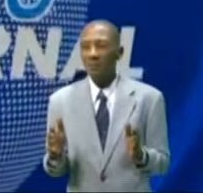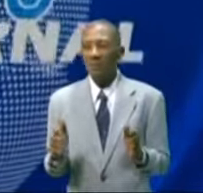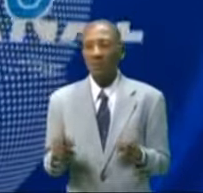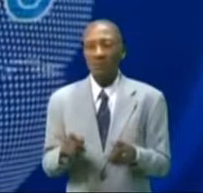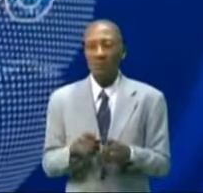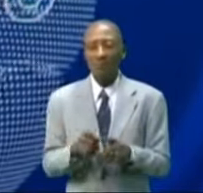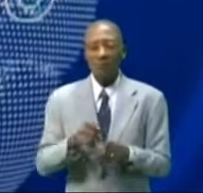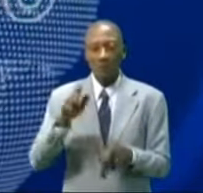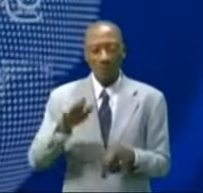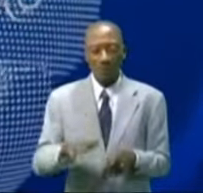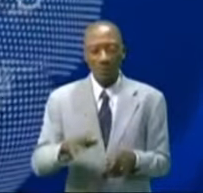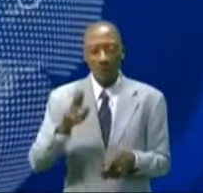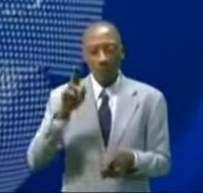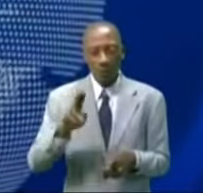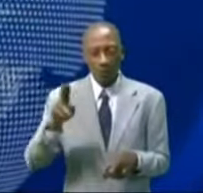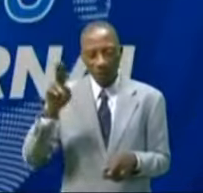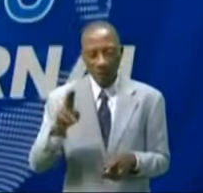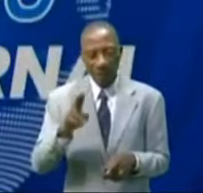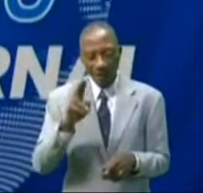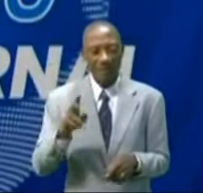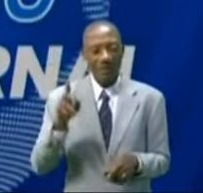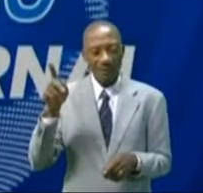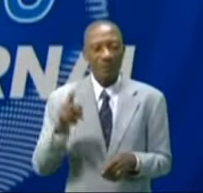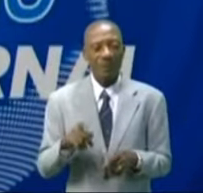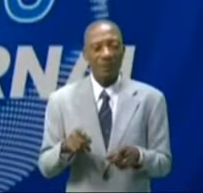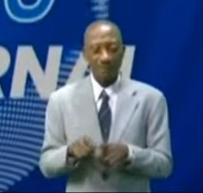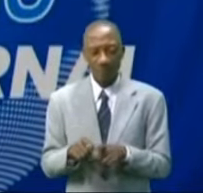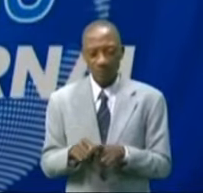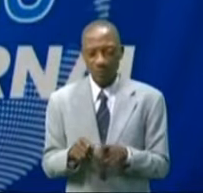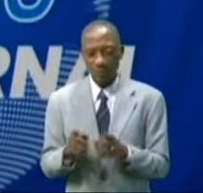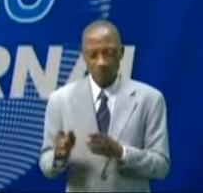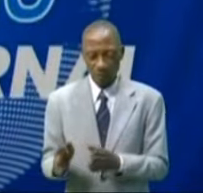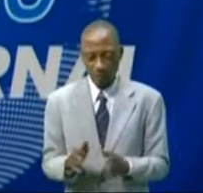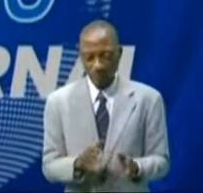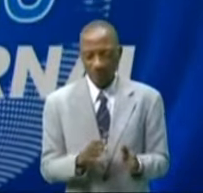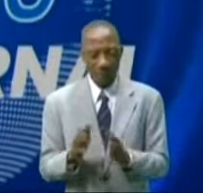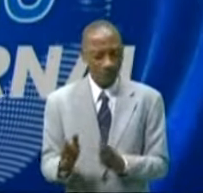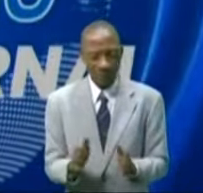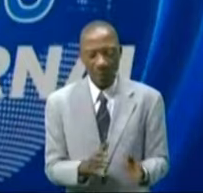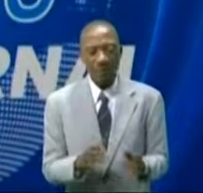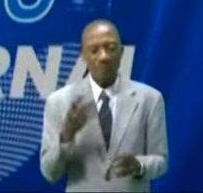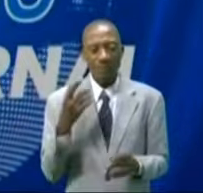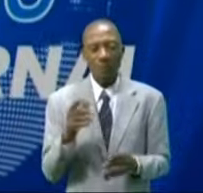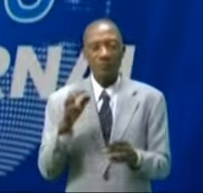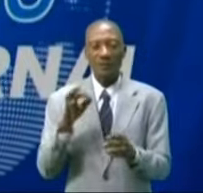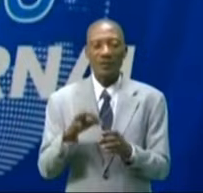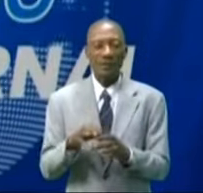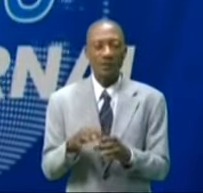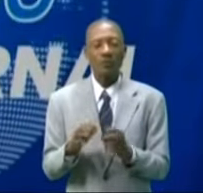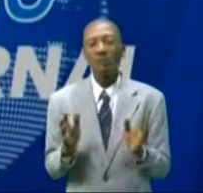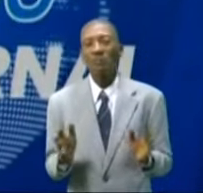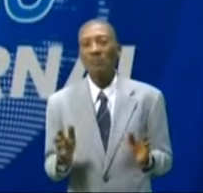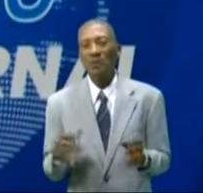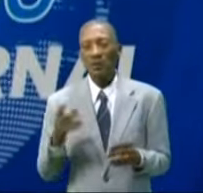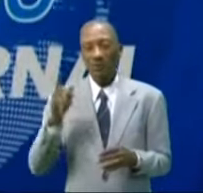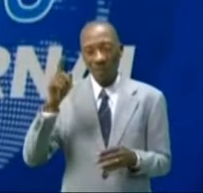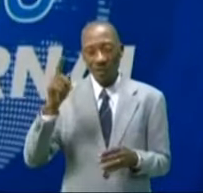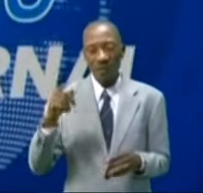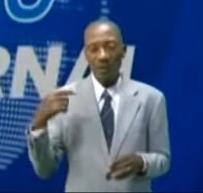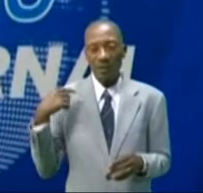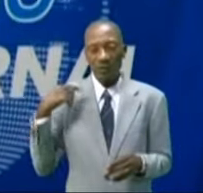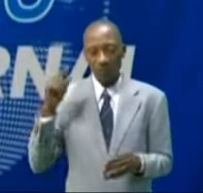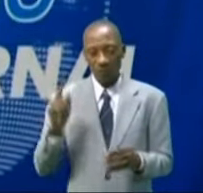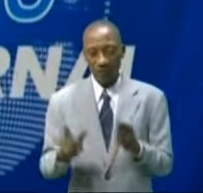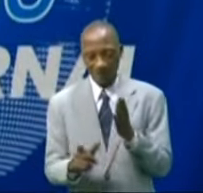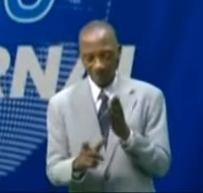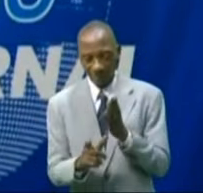ressources humaines de l'État et recensement, Justin Mutumosi, qui a séjourné à Cabinda, a été reçu par le gouverneur ad intérim de